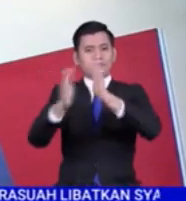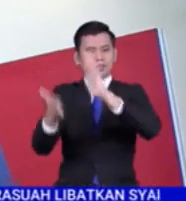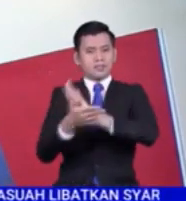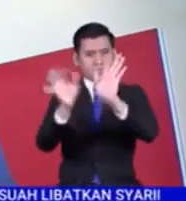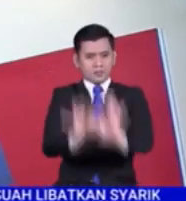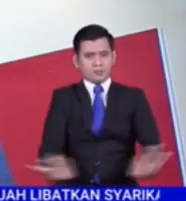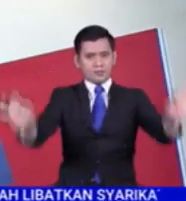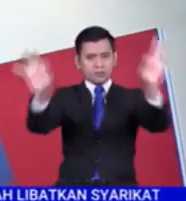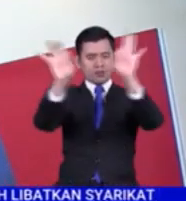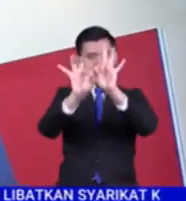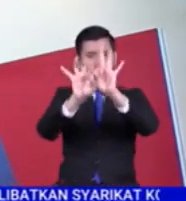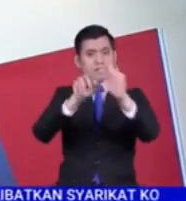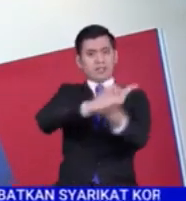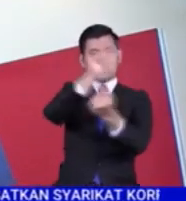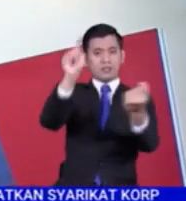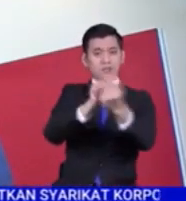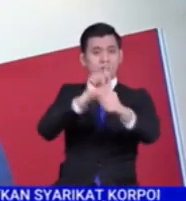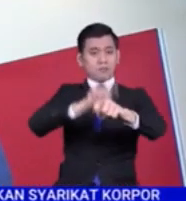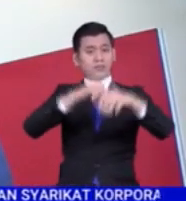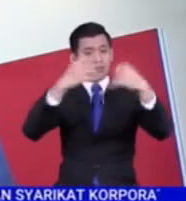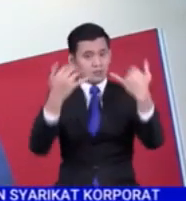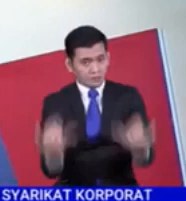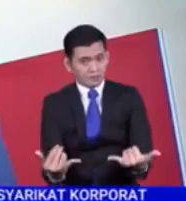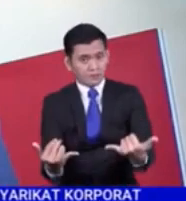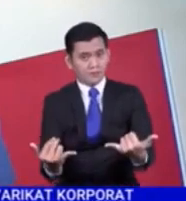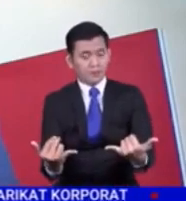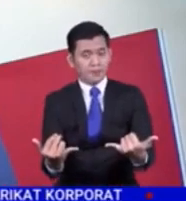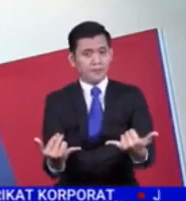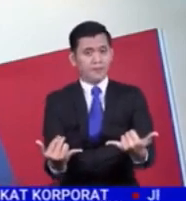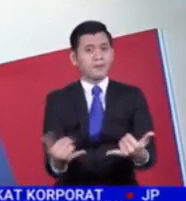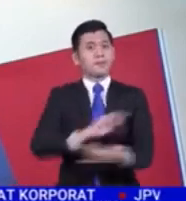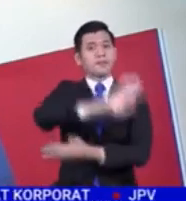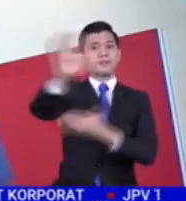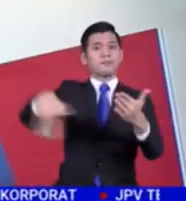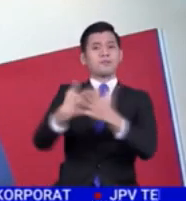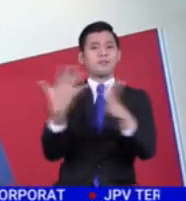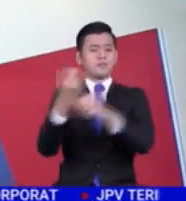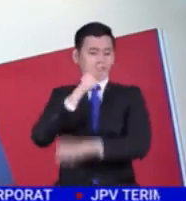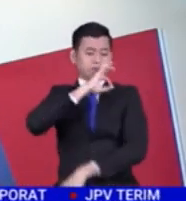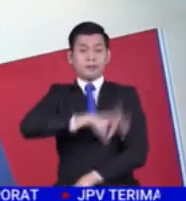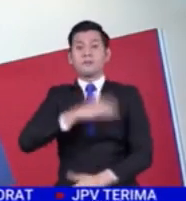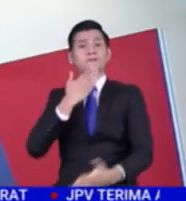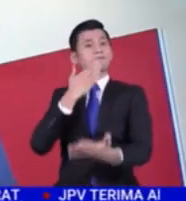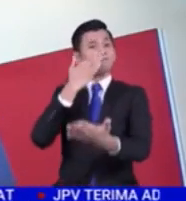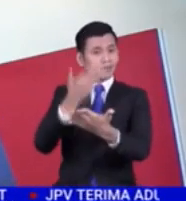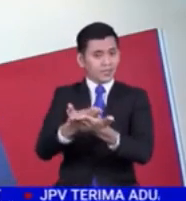ataupun arena ASEAN ini supaya semua